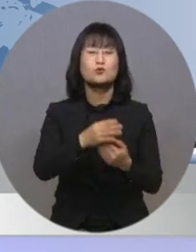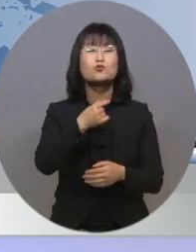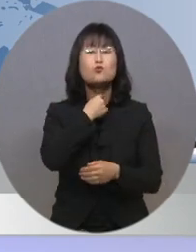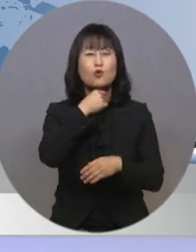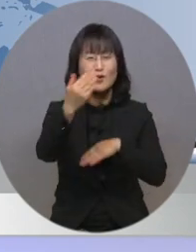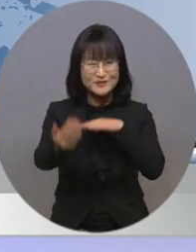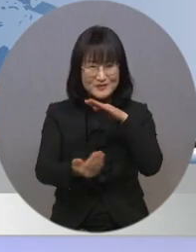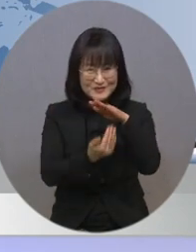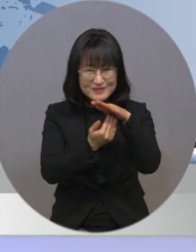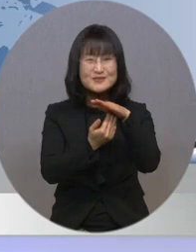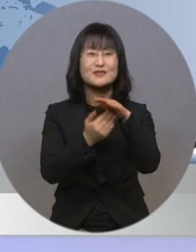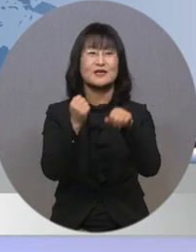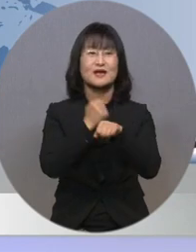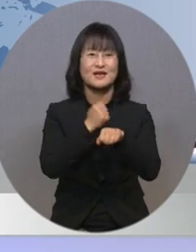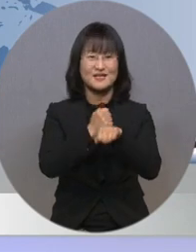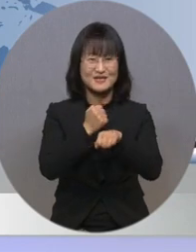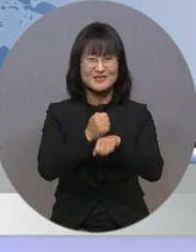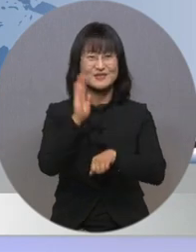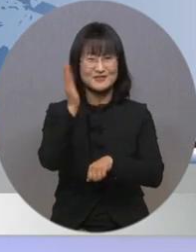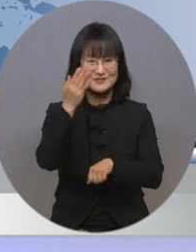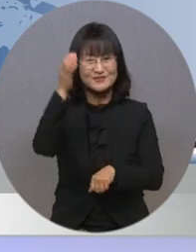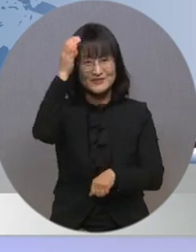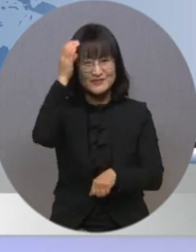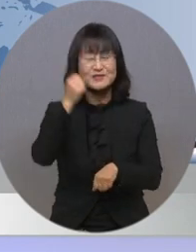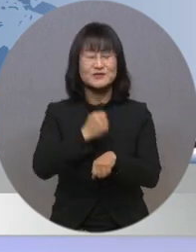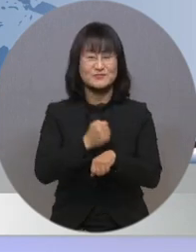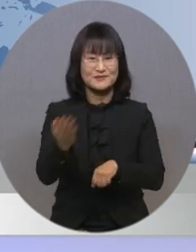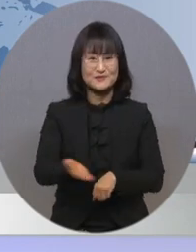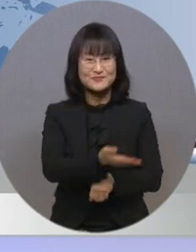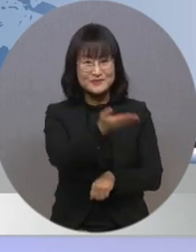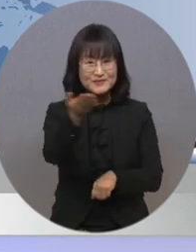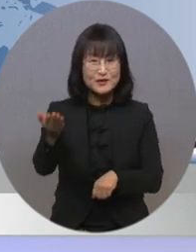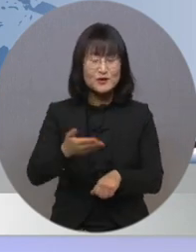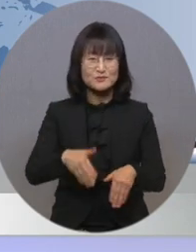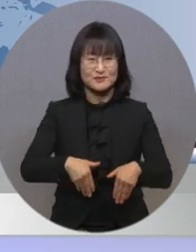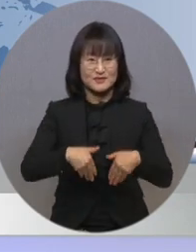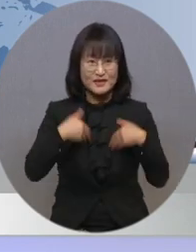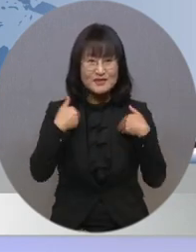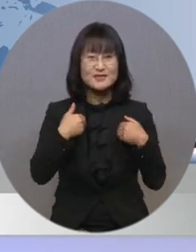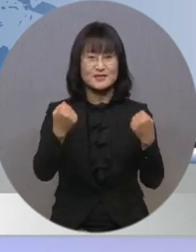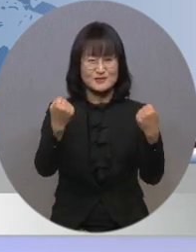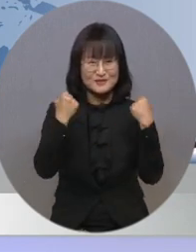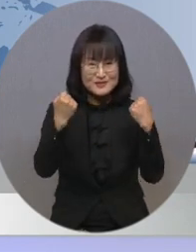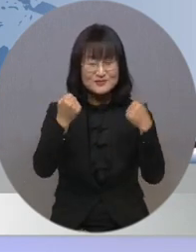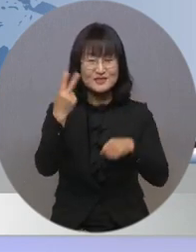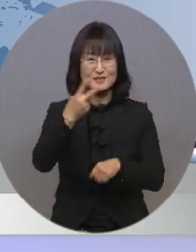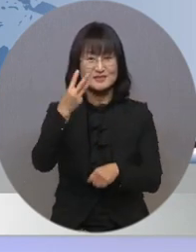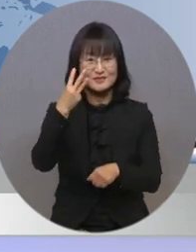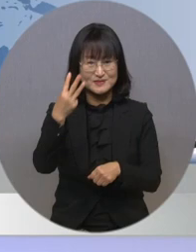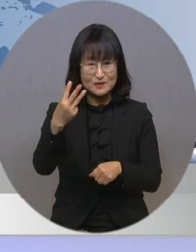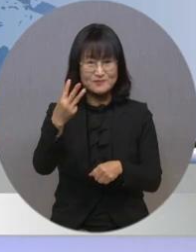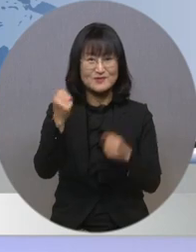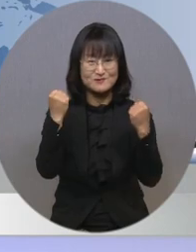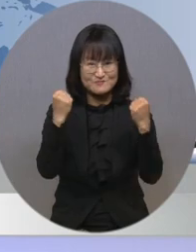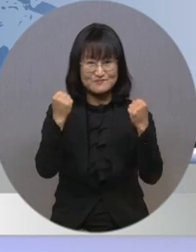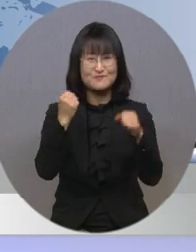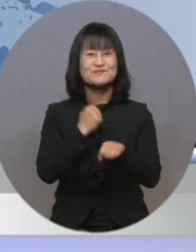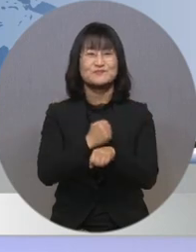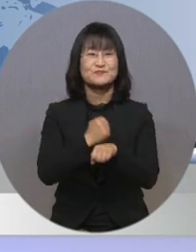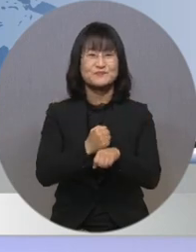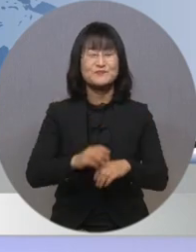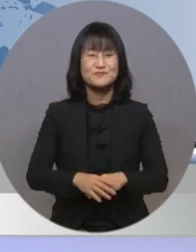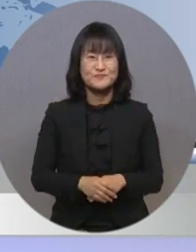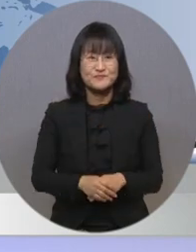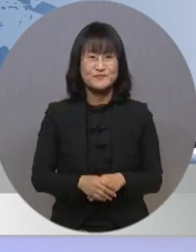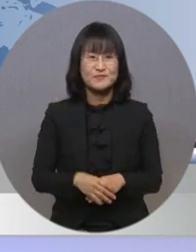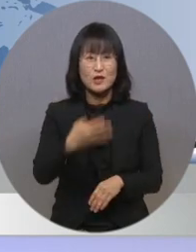껑충 뛰어넘는 한 해가 되기를 바랍니다. 시청자 여러분의 따뜻하고 힘찬 2023년을 응원하겠습니다.